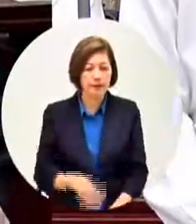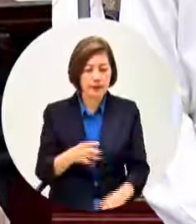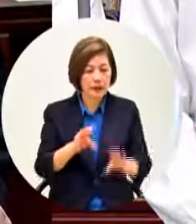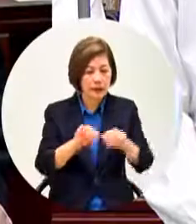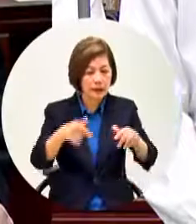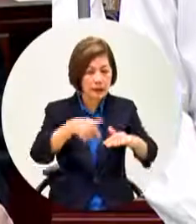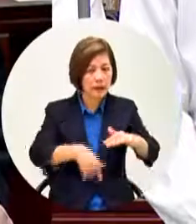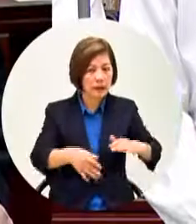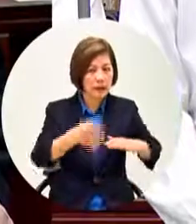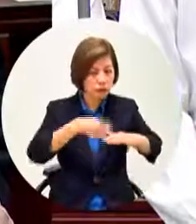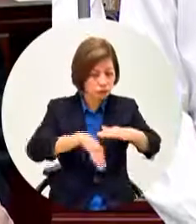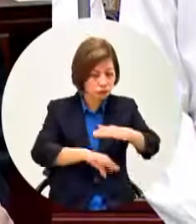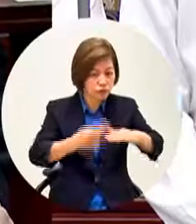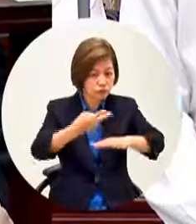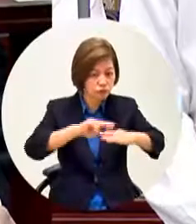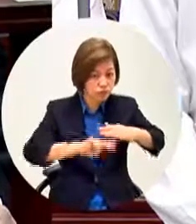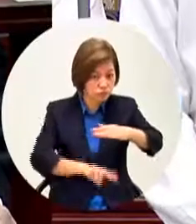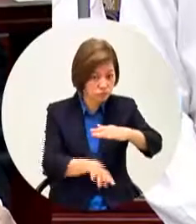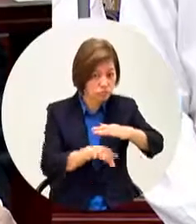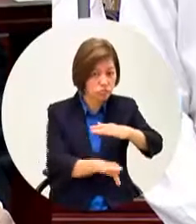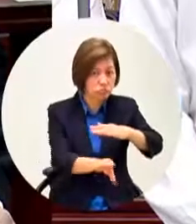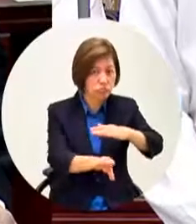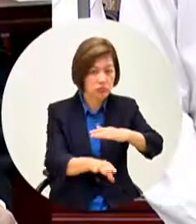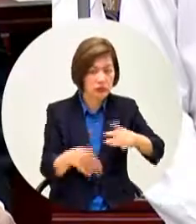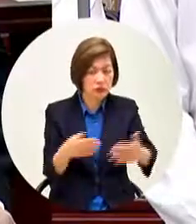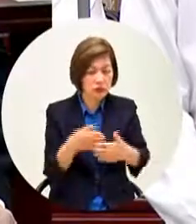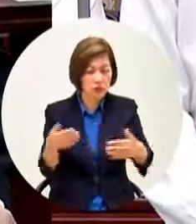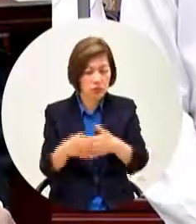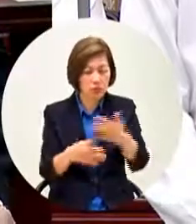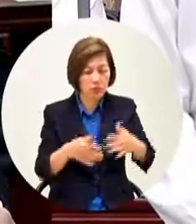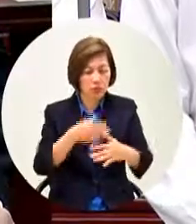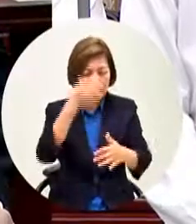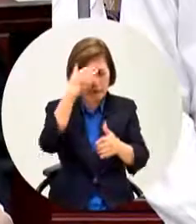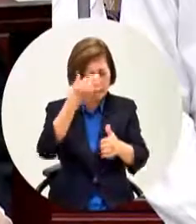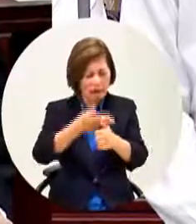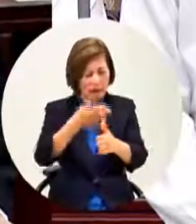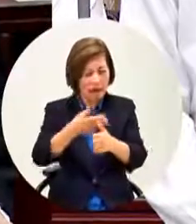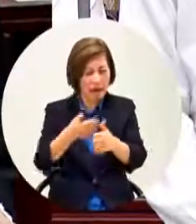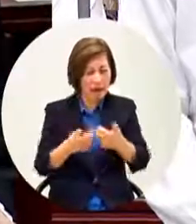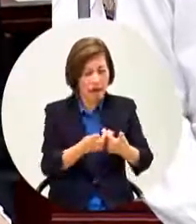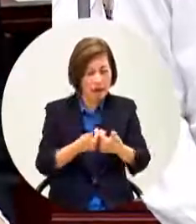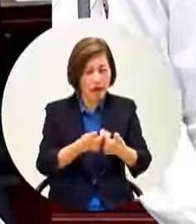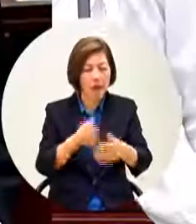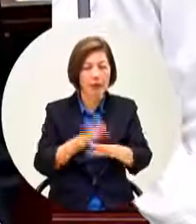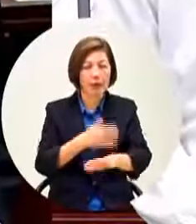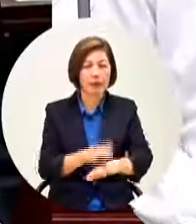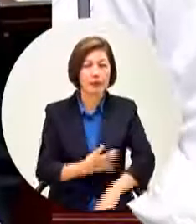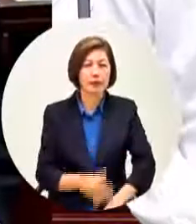咪？迄、那个交通也袂影响着交通。啊，第二，你看，